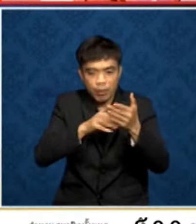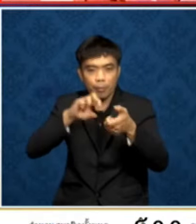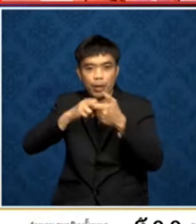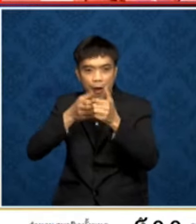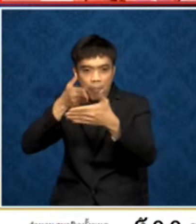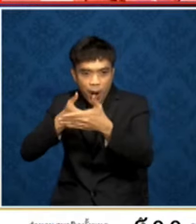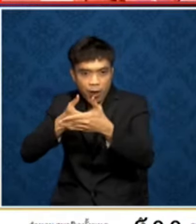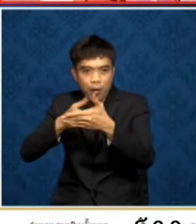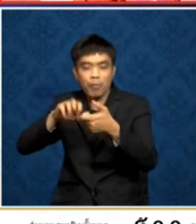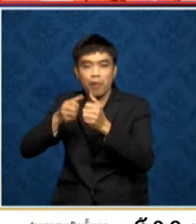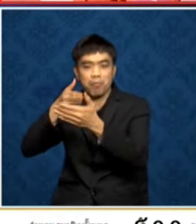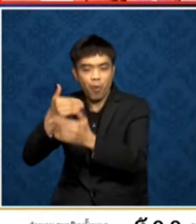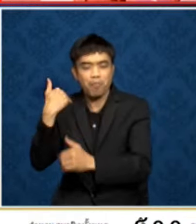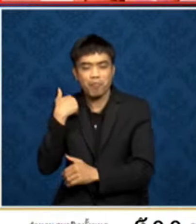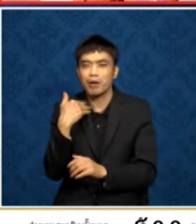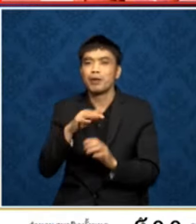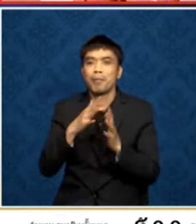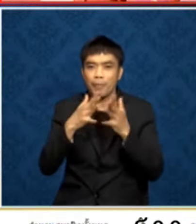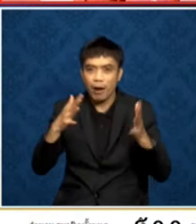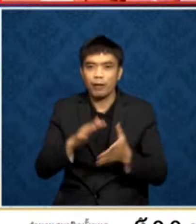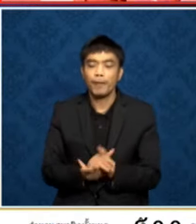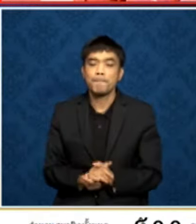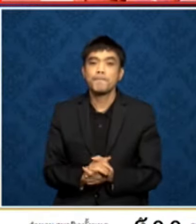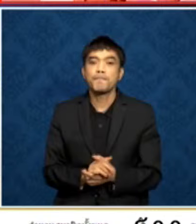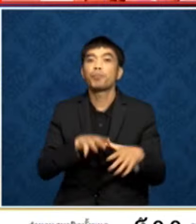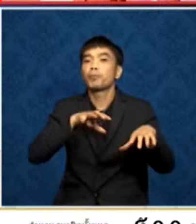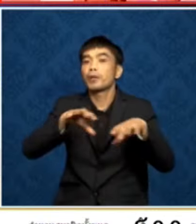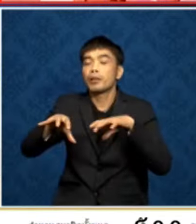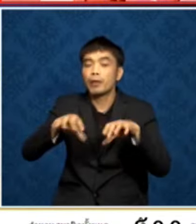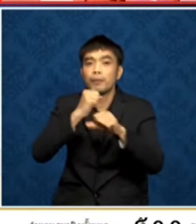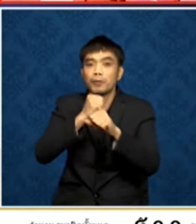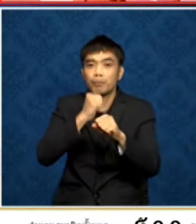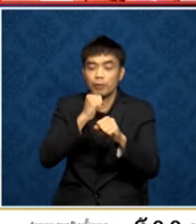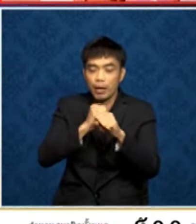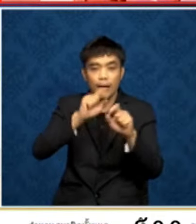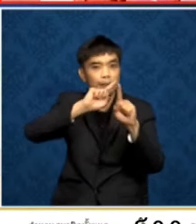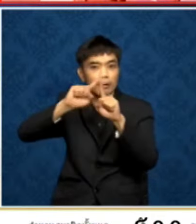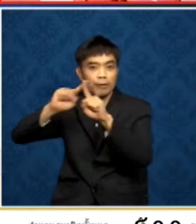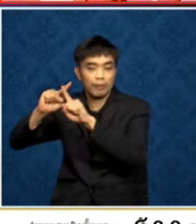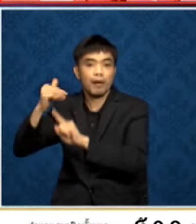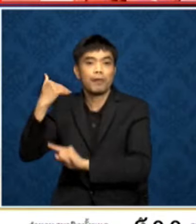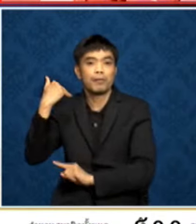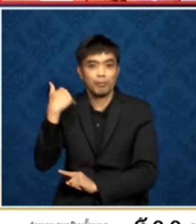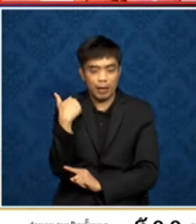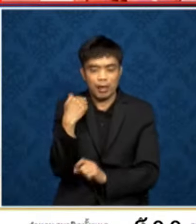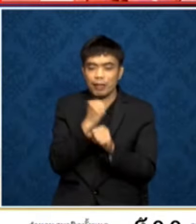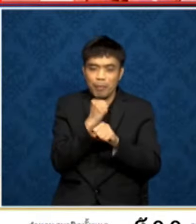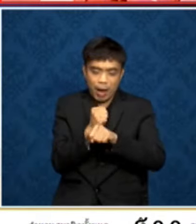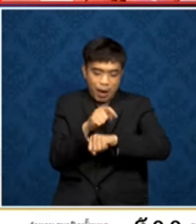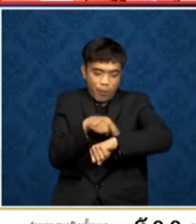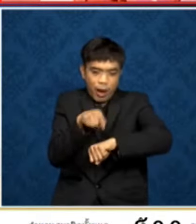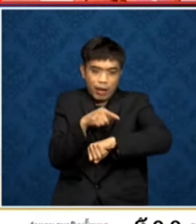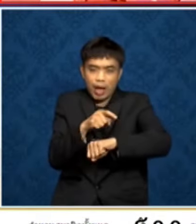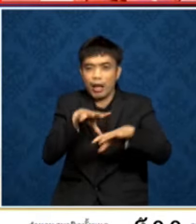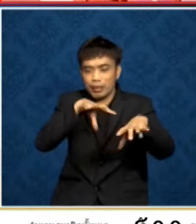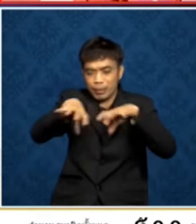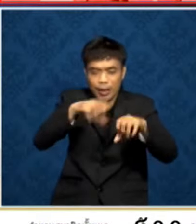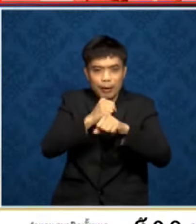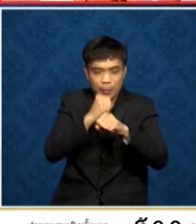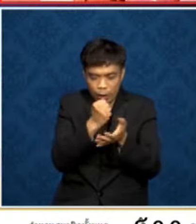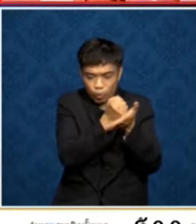จุดติดขัดมากมายตลอดกระบวนการทำงานในหลายครั้งล่าช้าเกินเยียวยาการแก้ไข